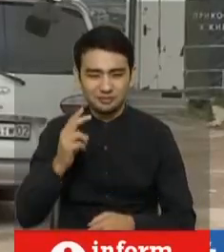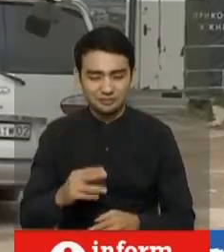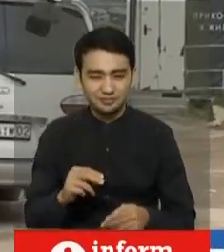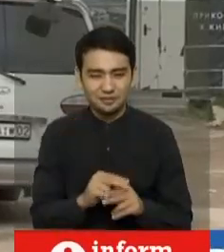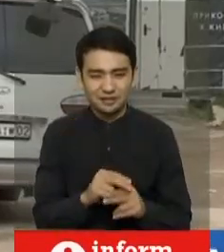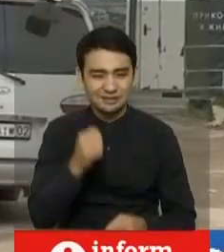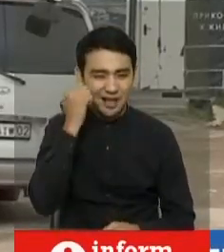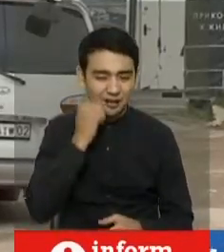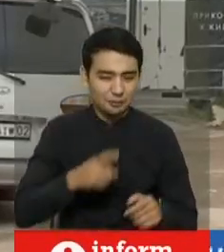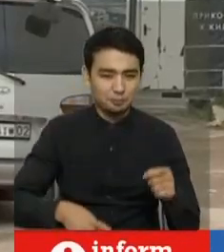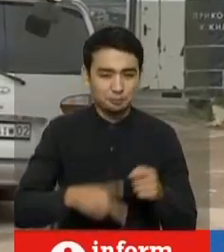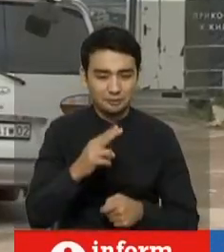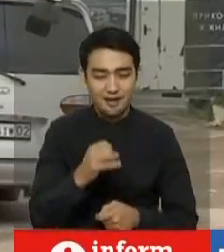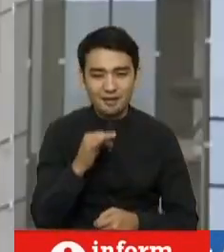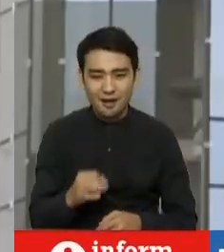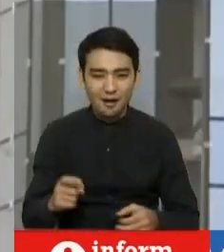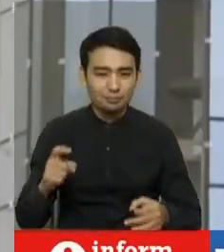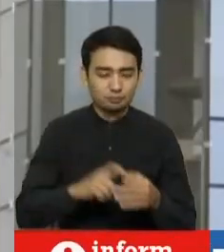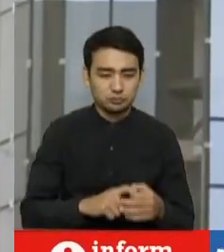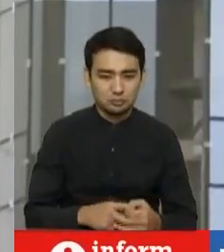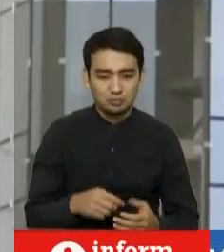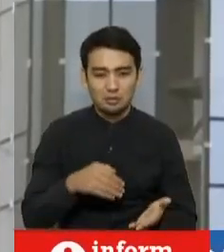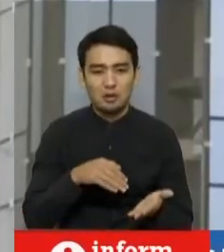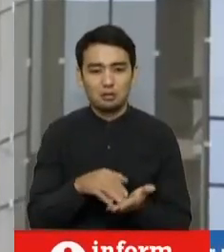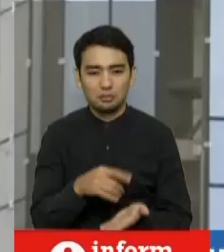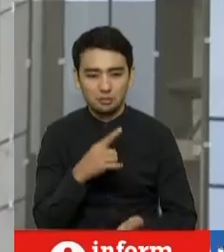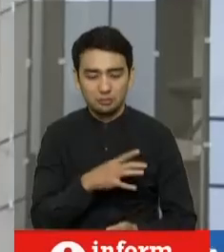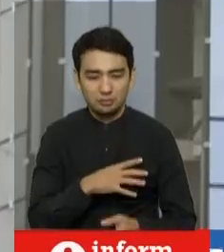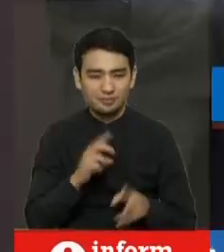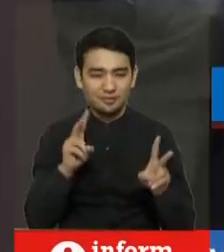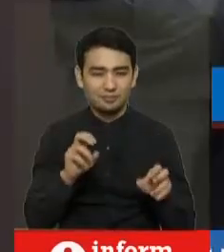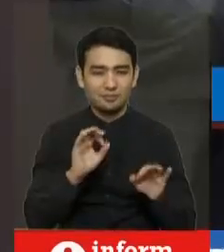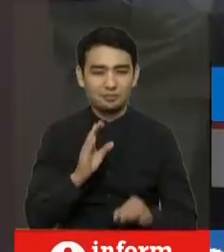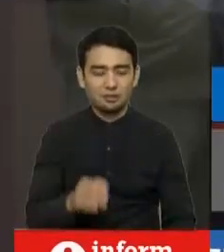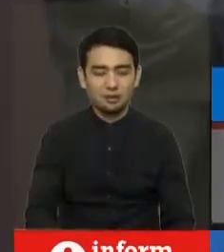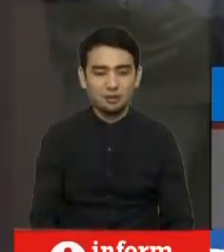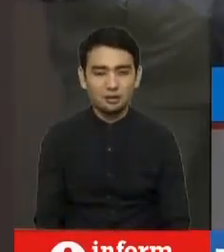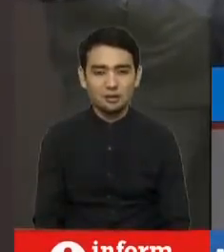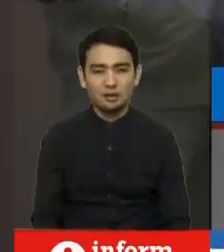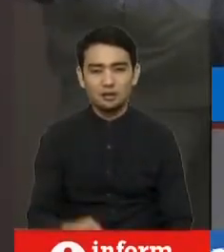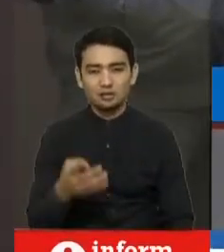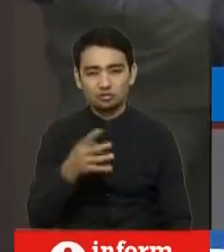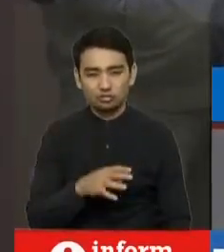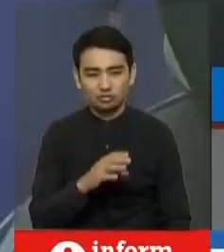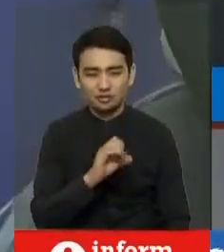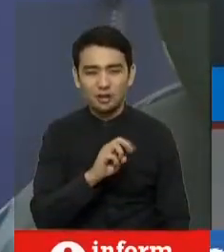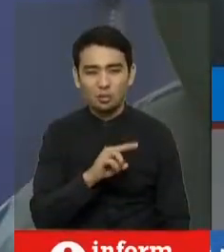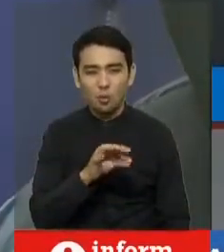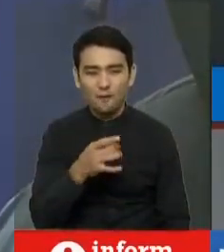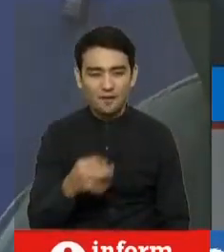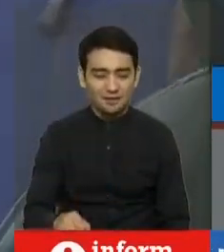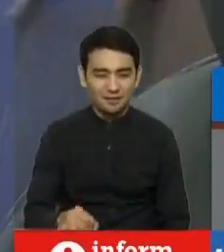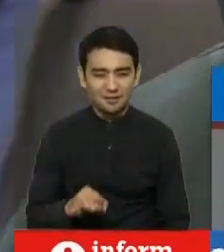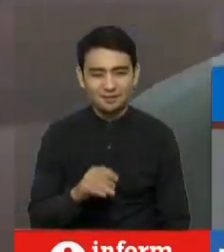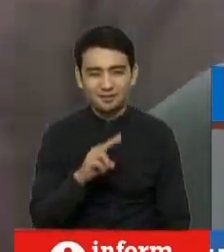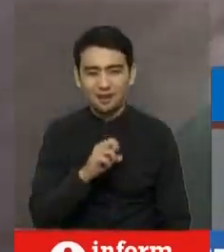просто срезали, а подключать отказываются. Дамир Анитов продолжит тему. Жители четырех садовых товариществ остались без воды. Мало того,